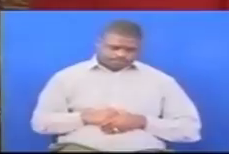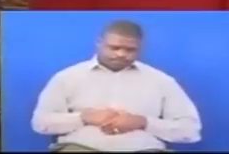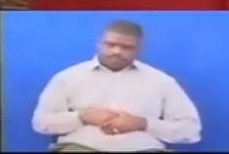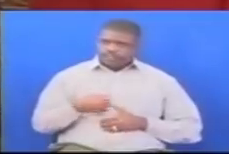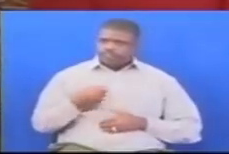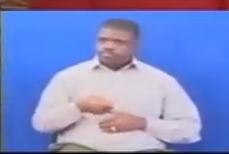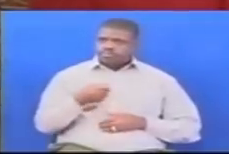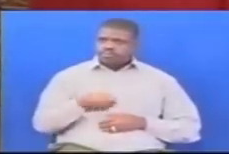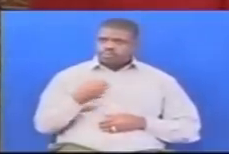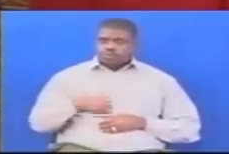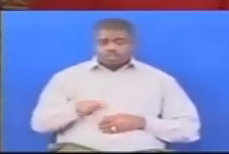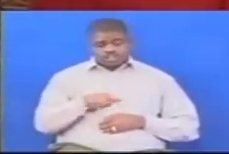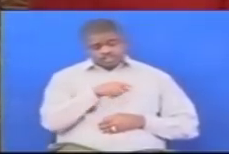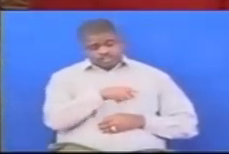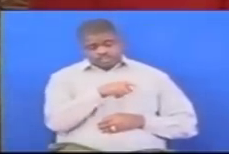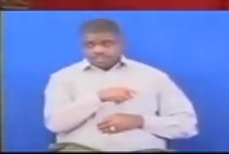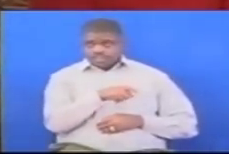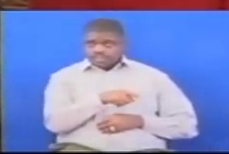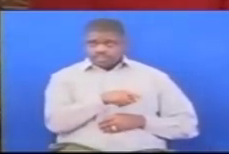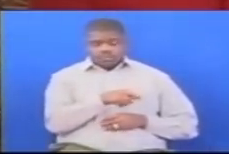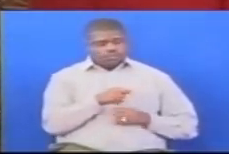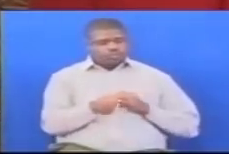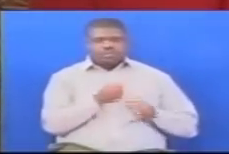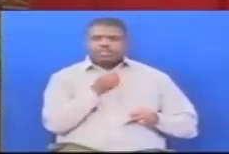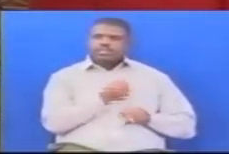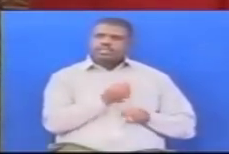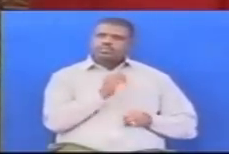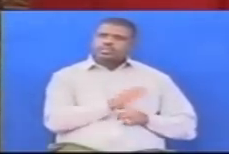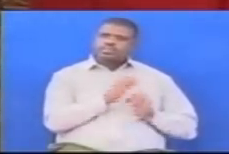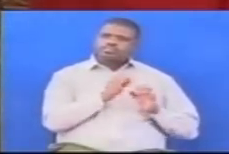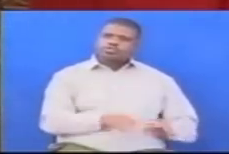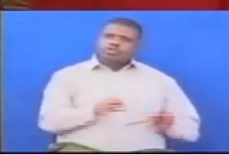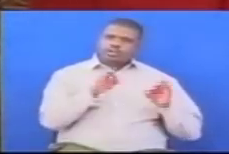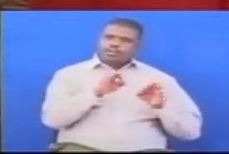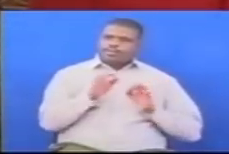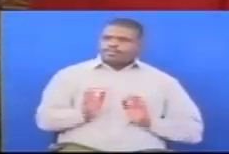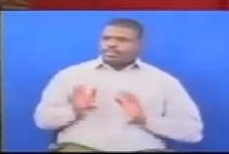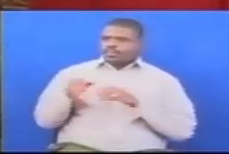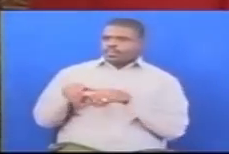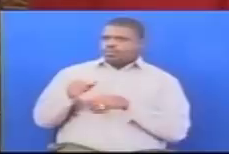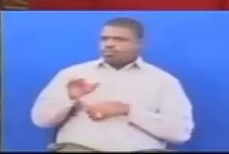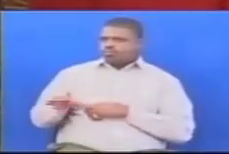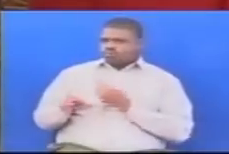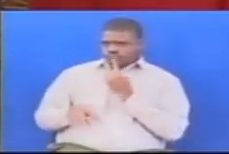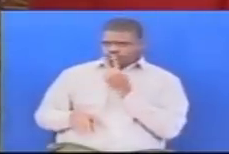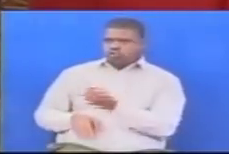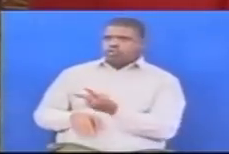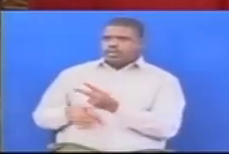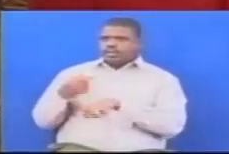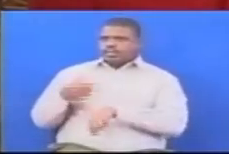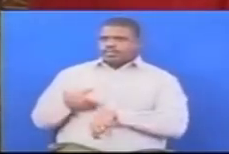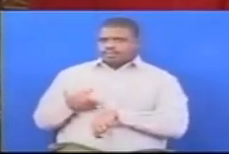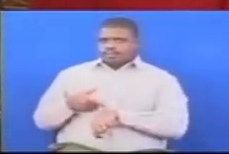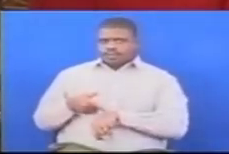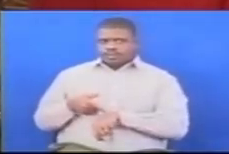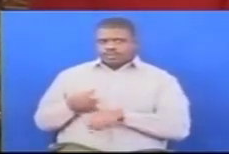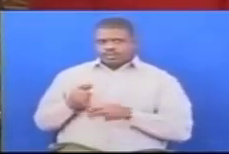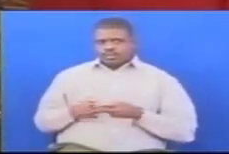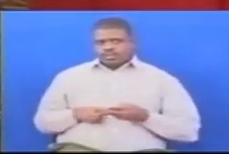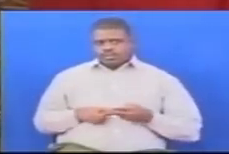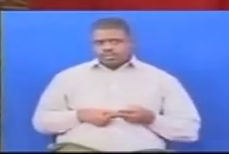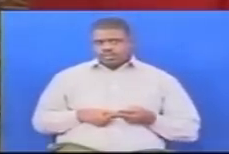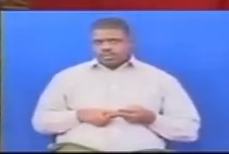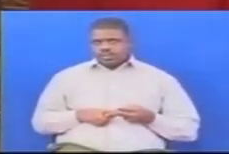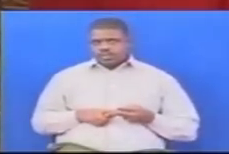kumpongeza waziri ya kwamba hakika kwa utendaji wake bora na timu yake. Tumeona ya kwamba sasa hivi kipindupindu ni kama kinatokomea